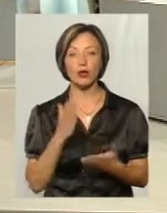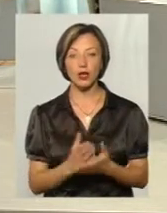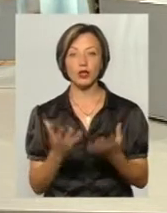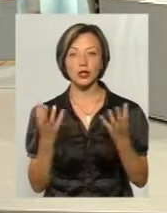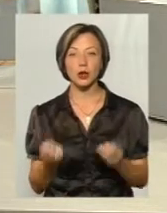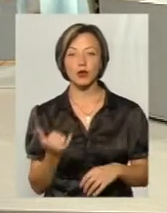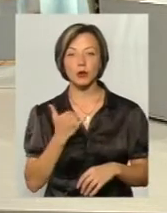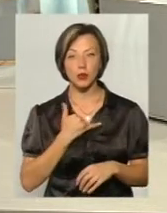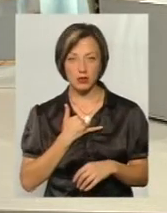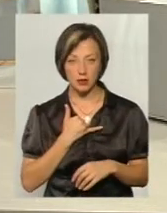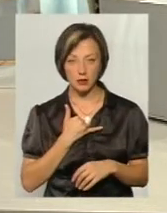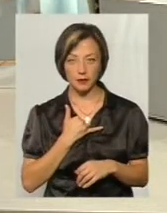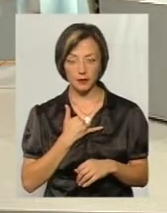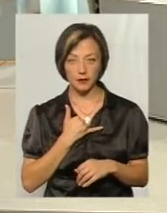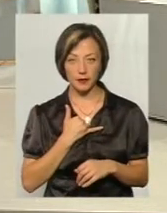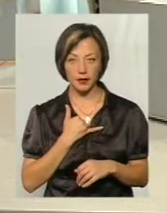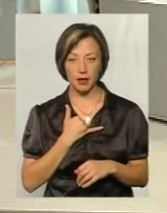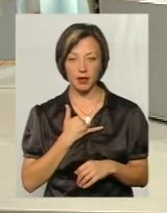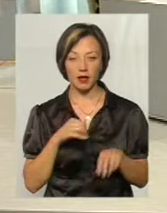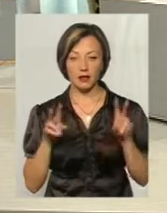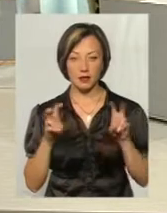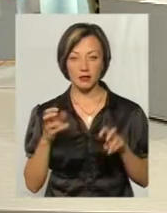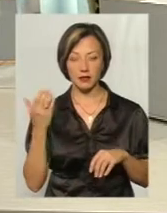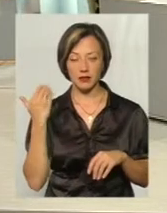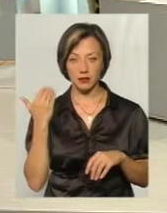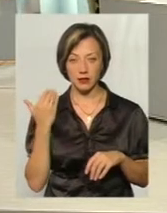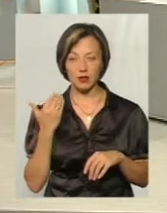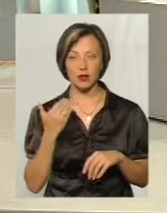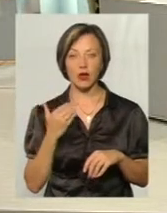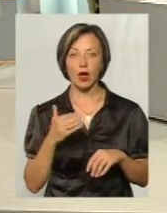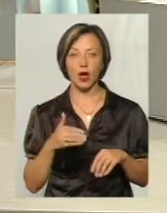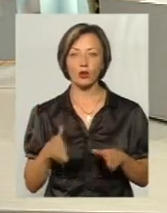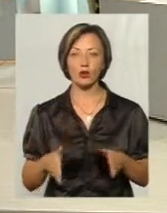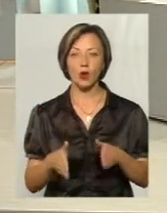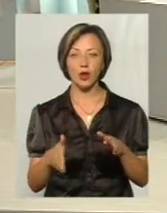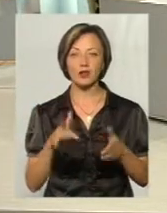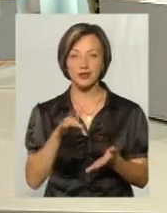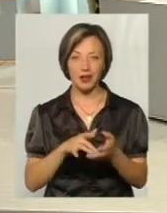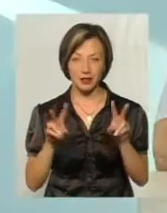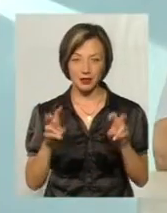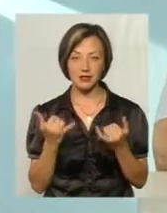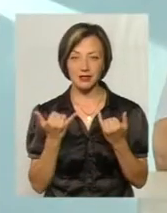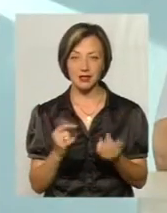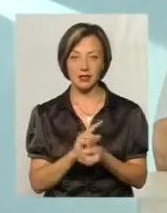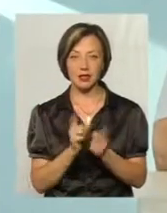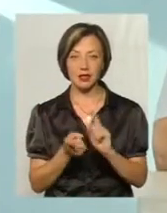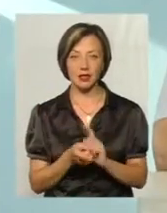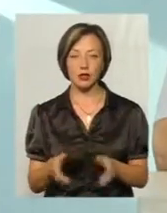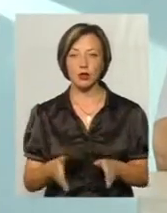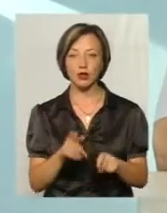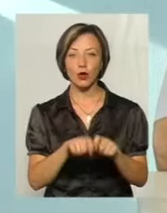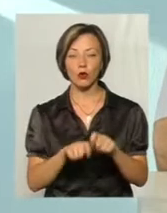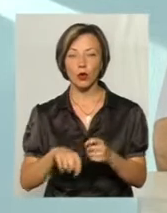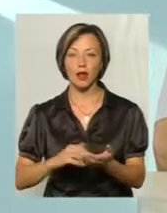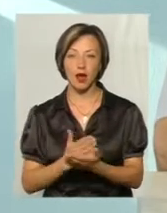нас, значить, ну, називався до цього, до сьогоднішнього дня ДОР-центр, а зараз буде називатися дорожній контроль і